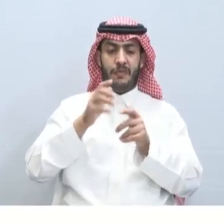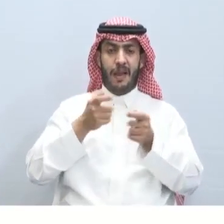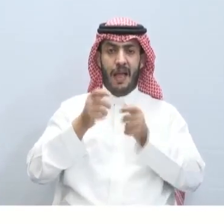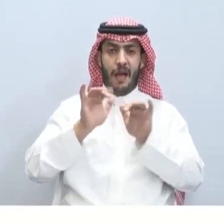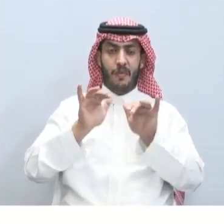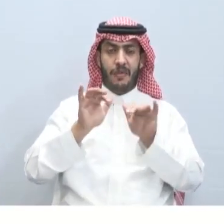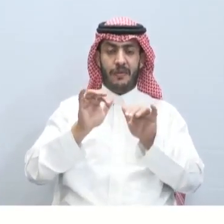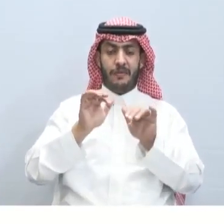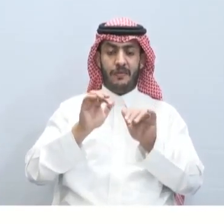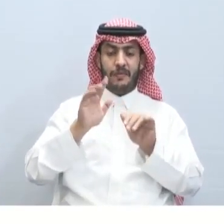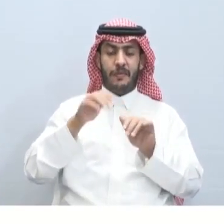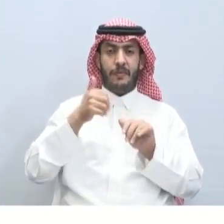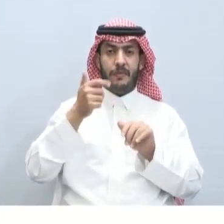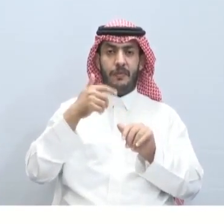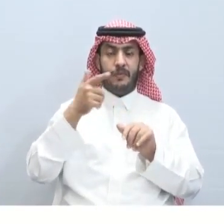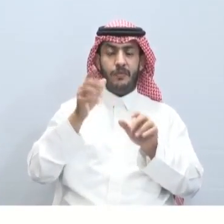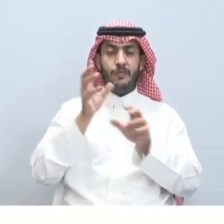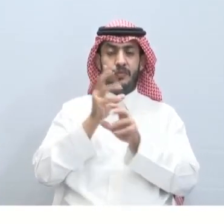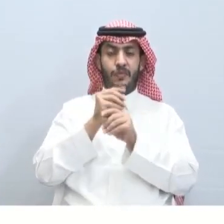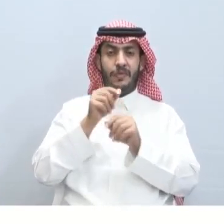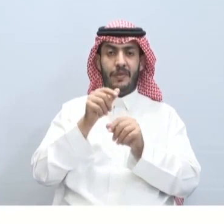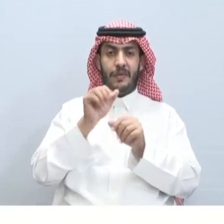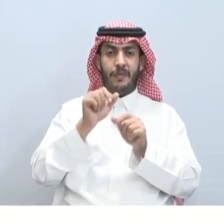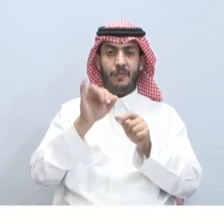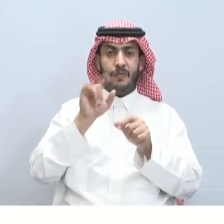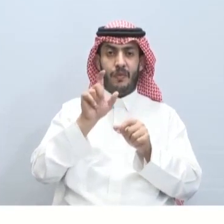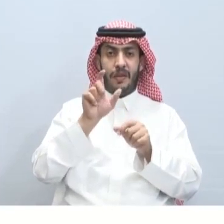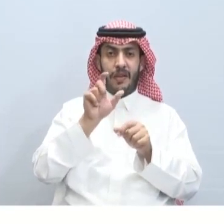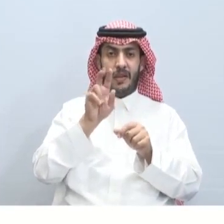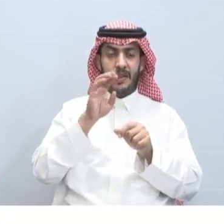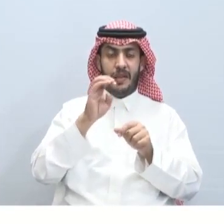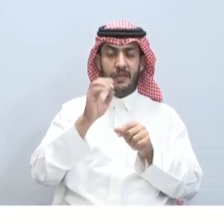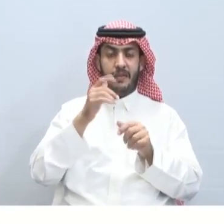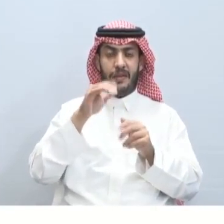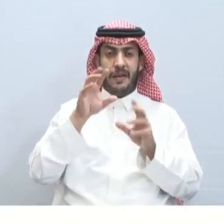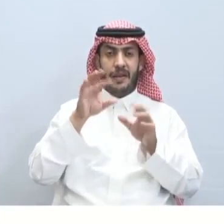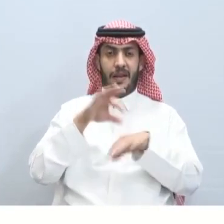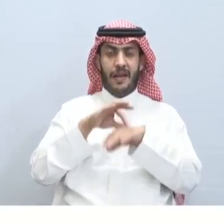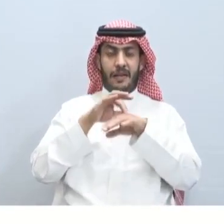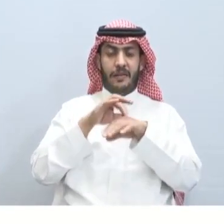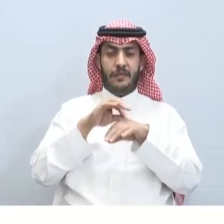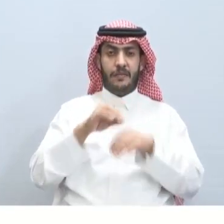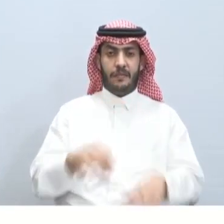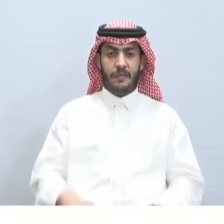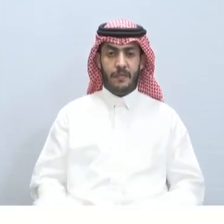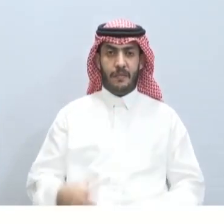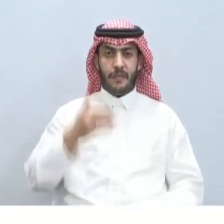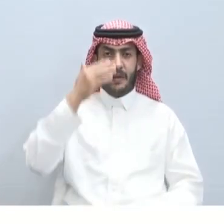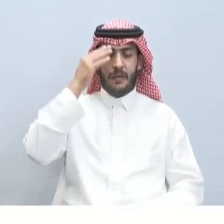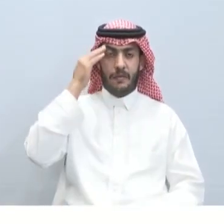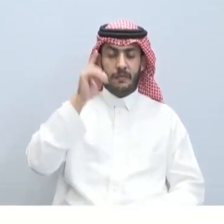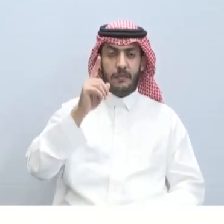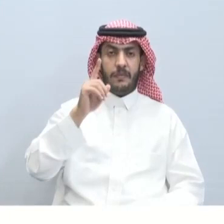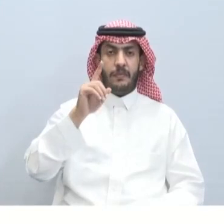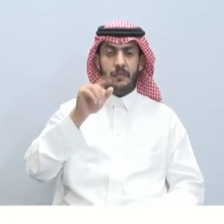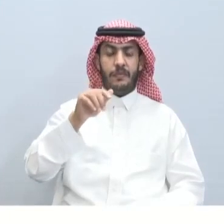الحاسب وتكون السوق او فئه المنتج في الغالب الفئه التي تتمتع فيها الشركه بخبره ولكنها